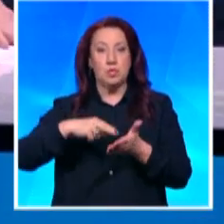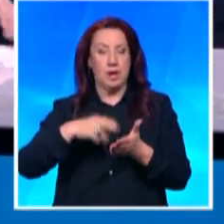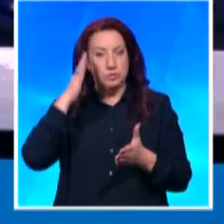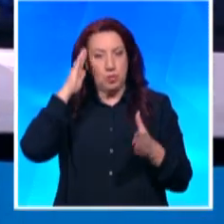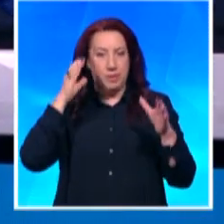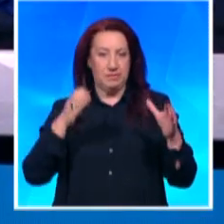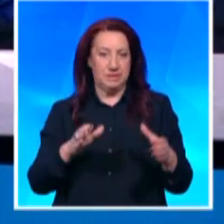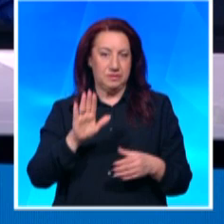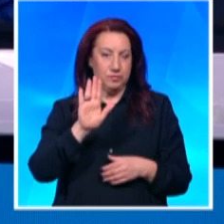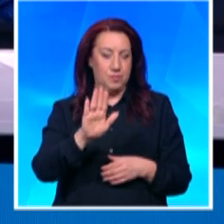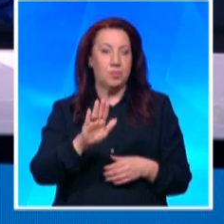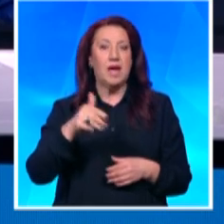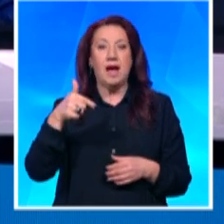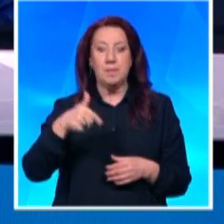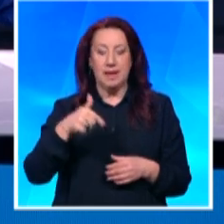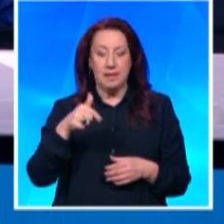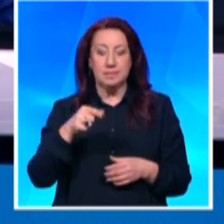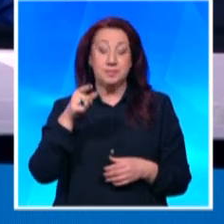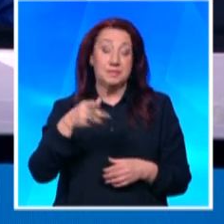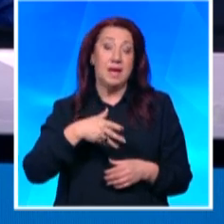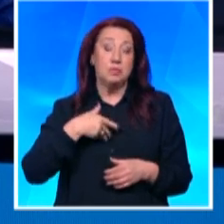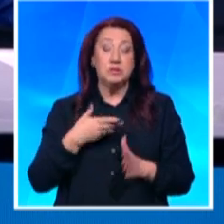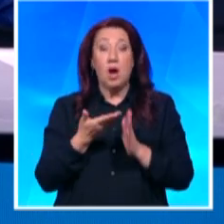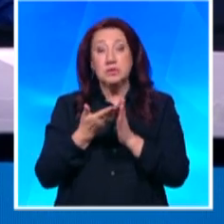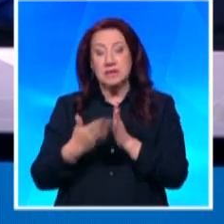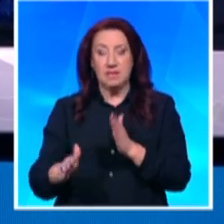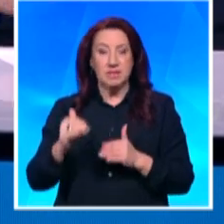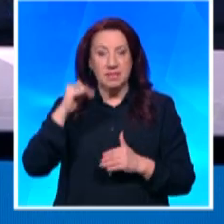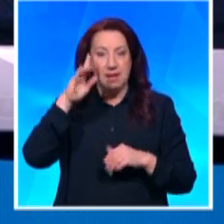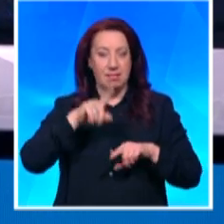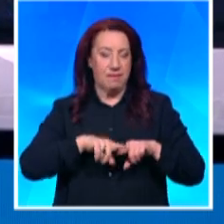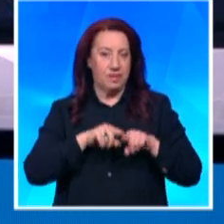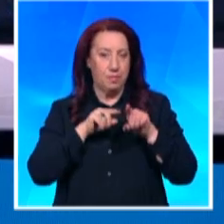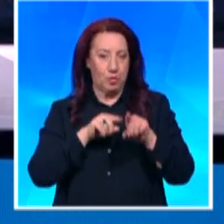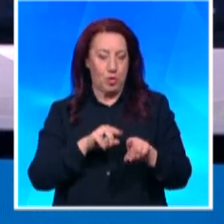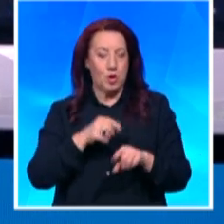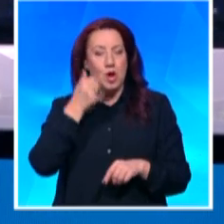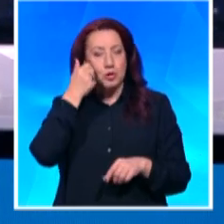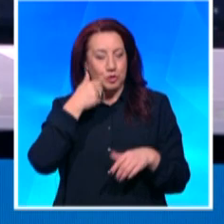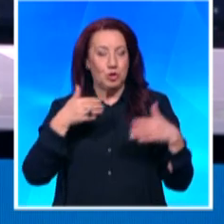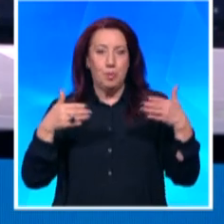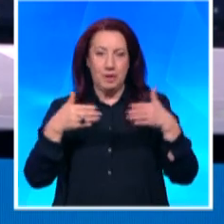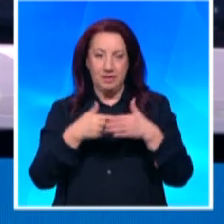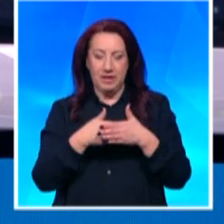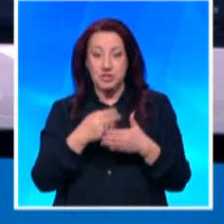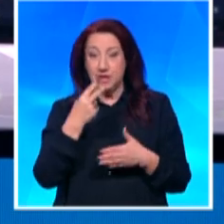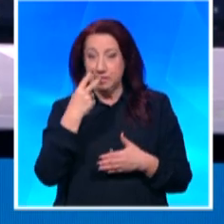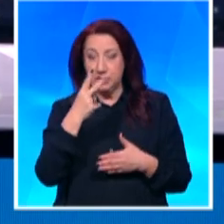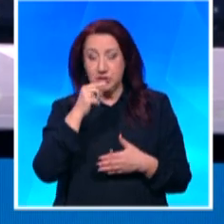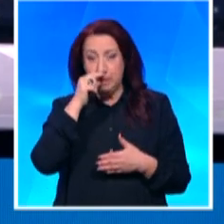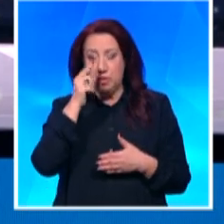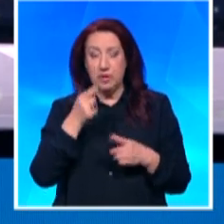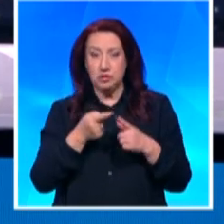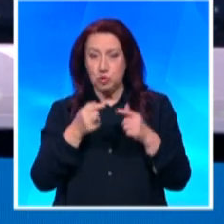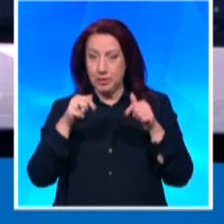поиска отстраняването на главния прокурор. Добър вечер, започват BTV новините. Аз съм Виктория Петрова. Добър вечер, аз съм Юхсел Кадриев. Следва